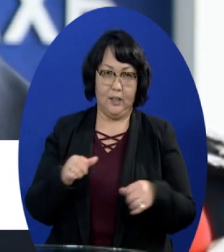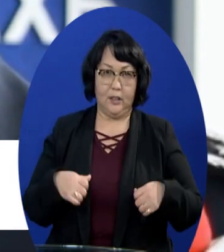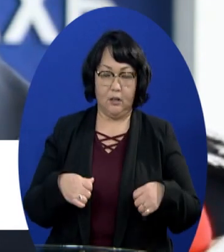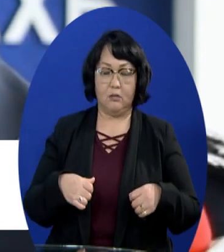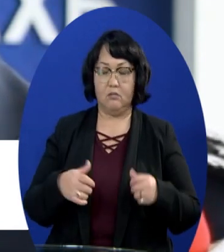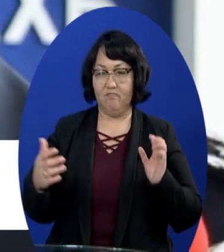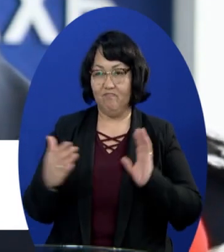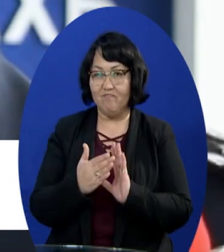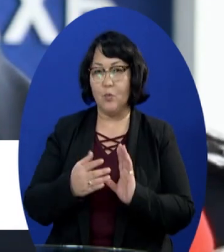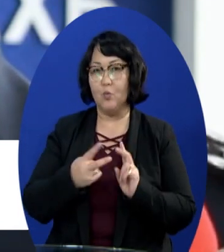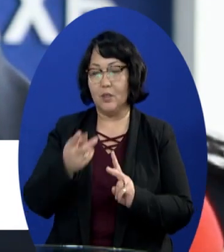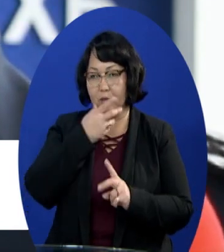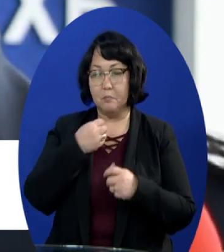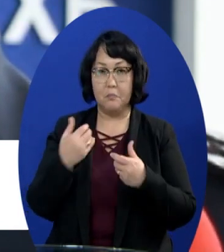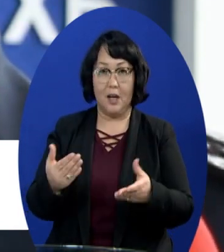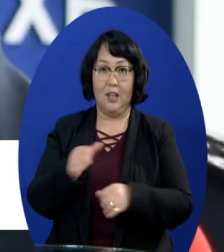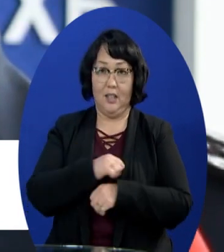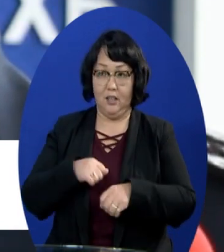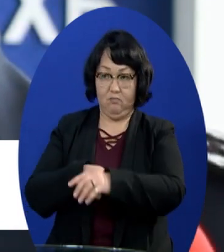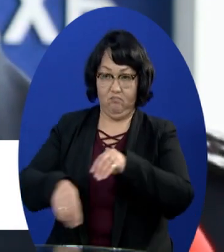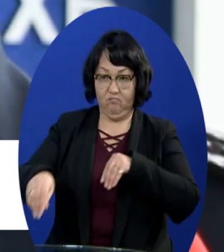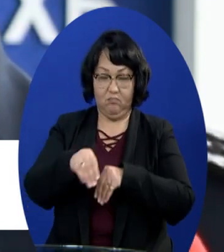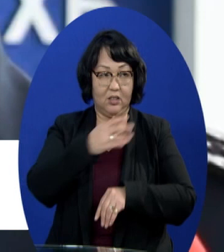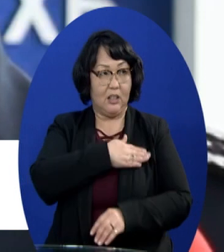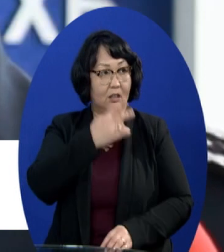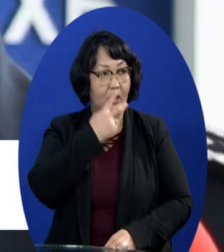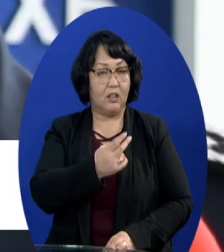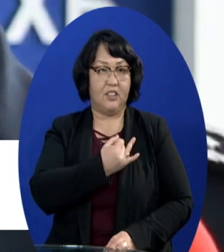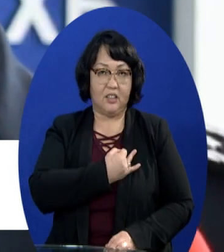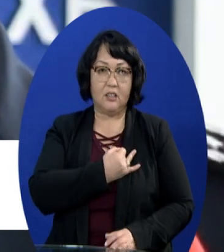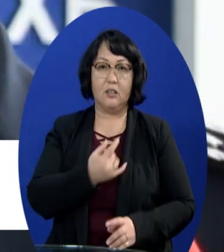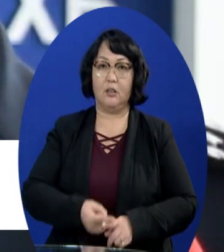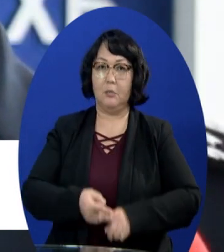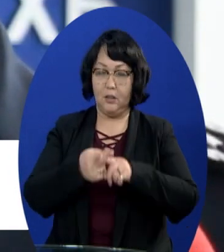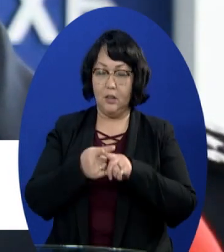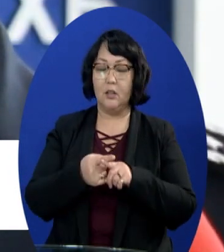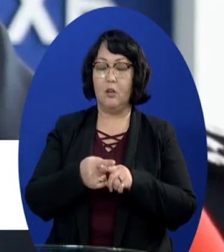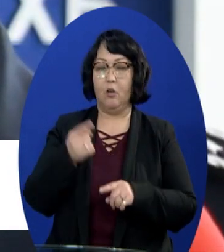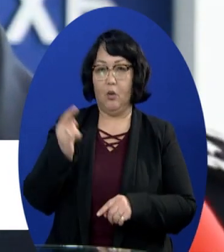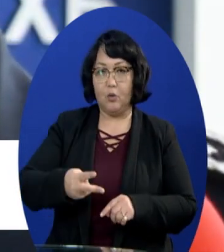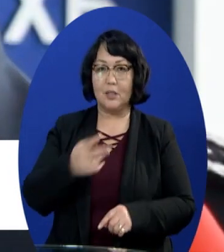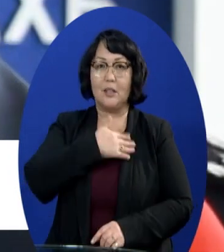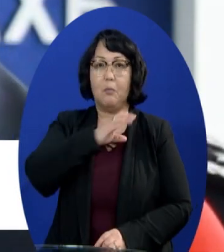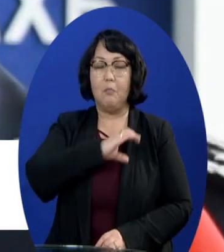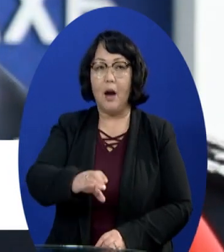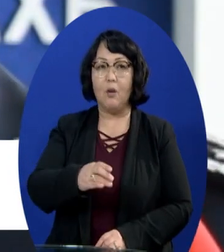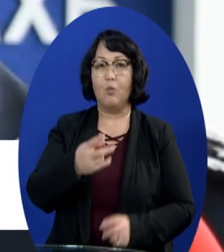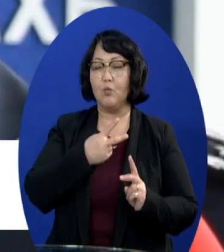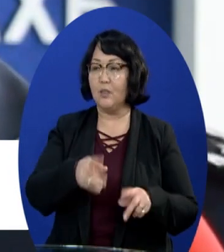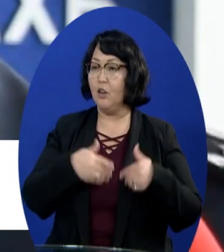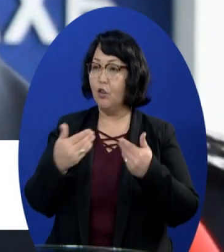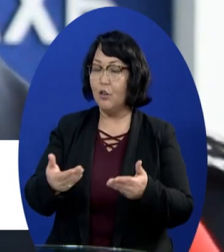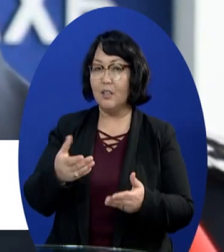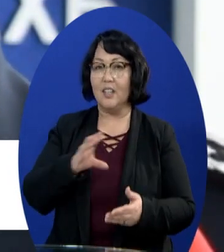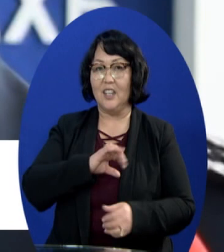хөрсөн үйлчлэгээ үзүүлэхний үр дүнд иргэд цагдаад хандах ихтгэл нэмэгдэх, хоёрдугаар цагдаагийн байгууллагын үйлчлэгнээс иргэдийн сэтгэл